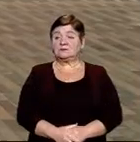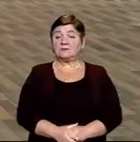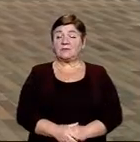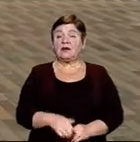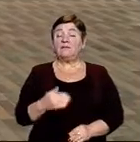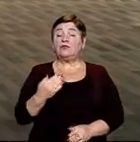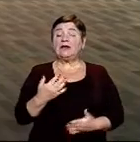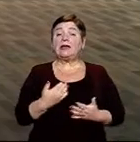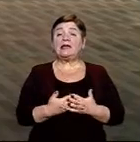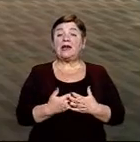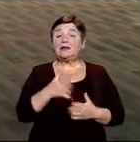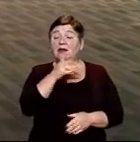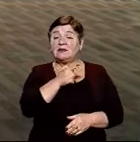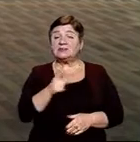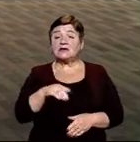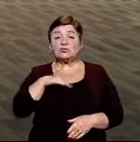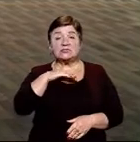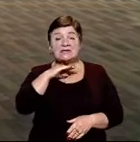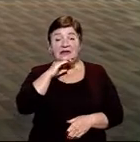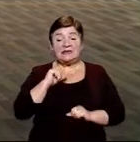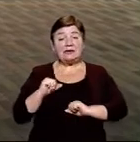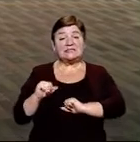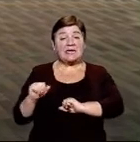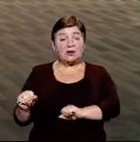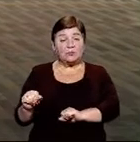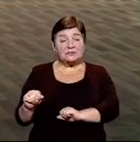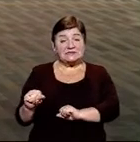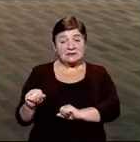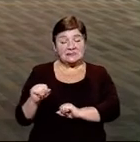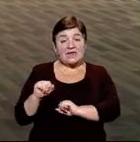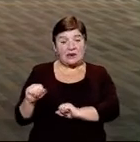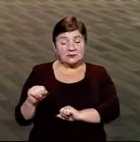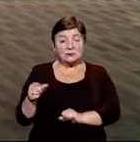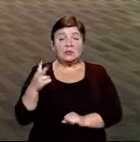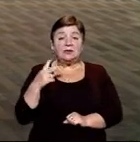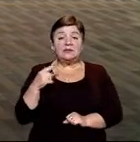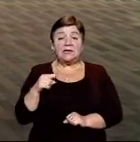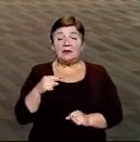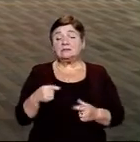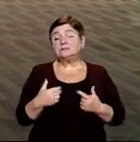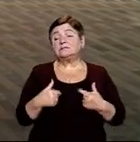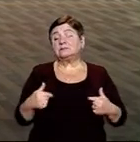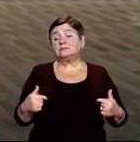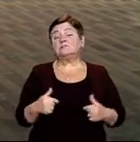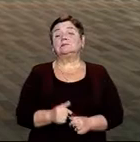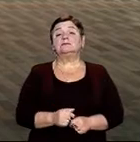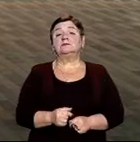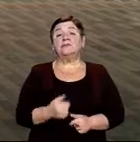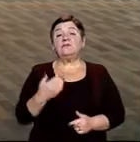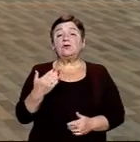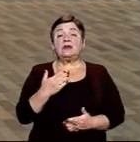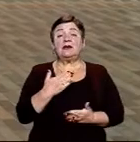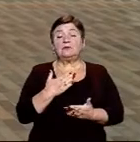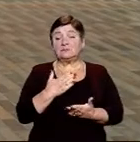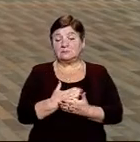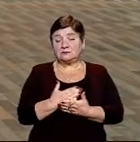Вони мають на даний час достатньо засобів індивідуального захисту, дезінфікуючих засобів, і вони мають